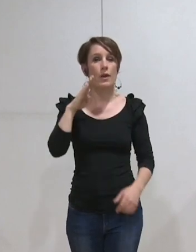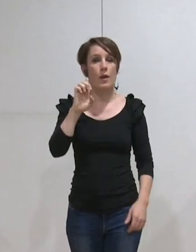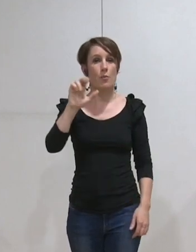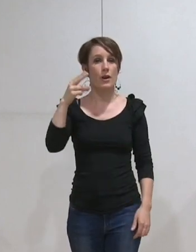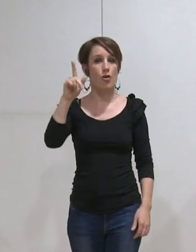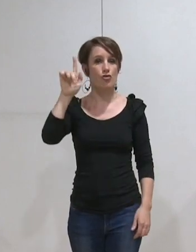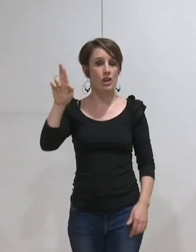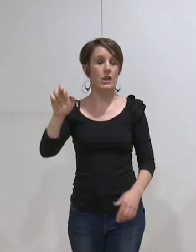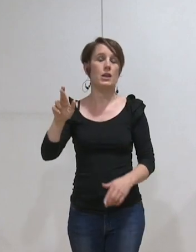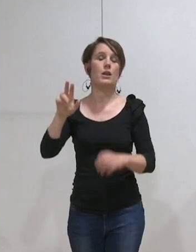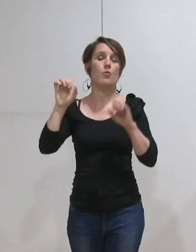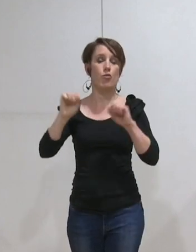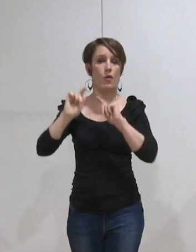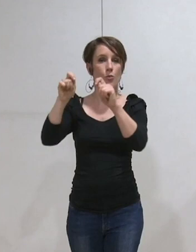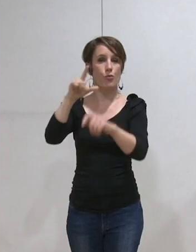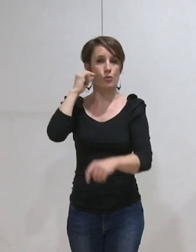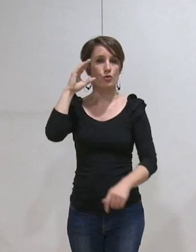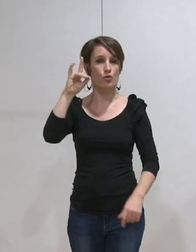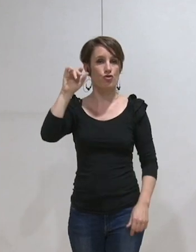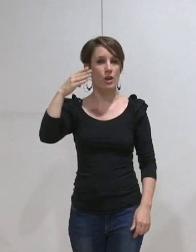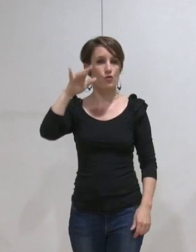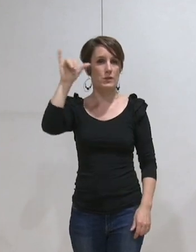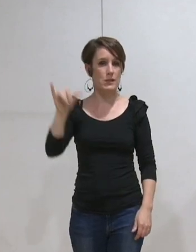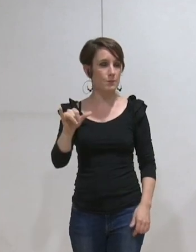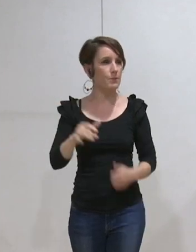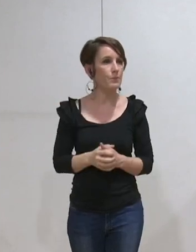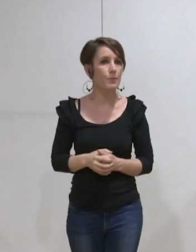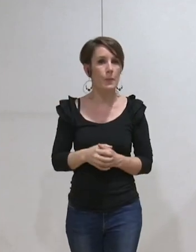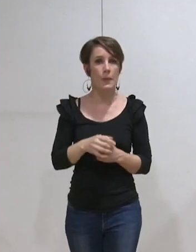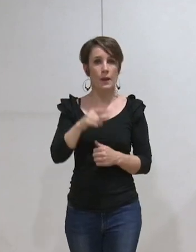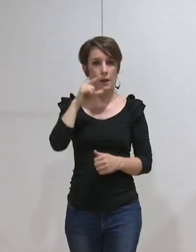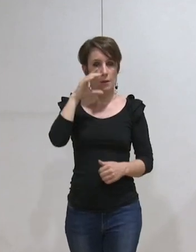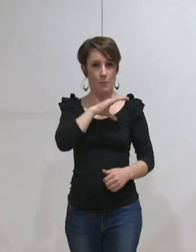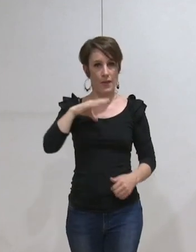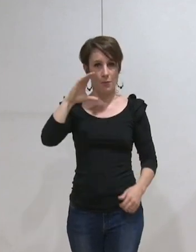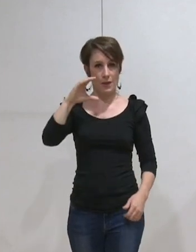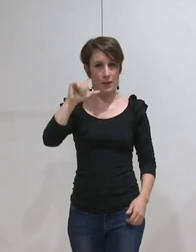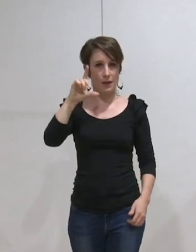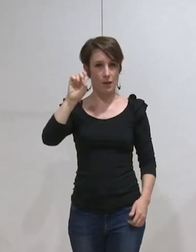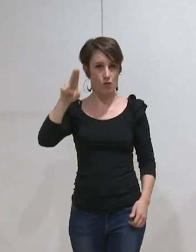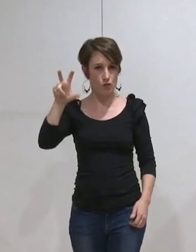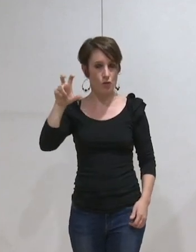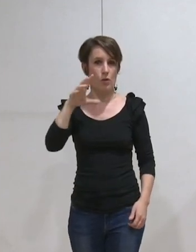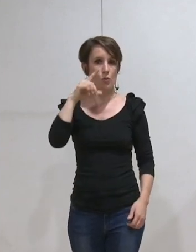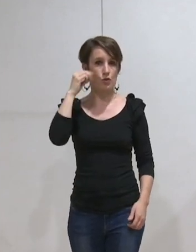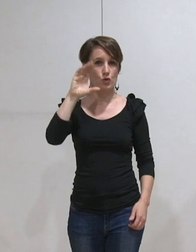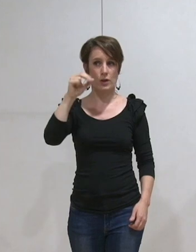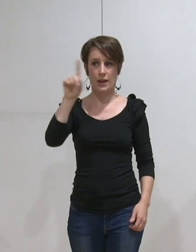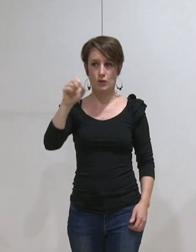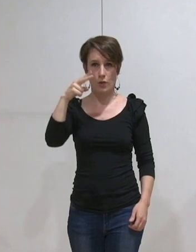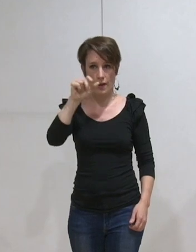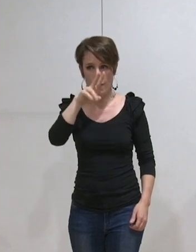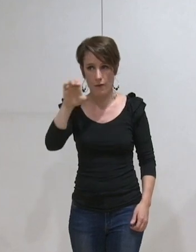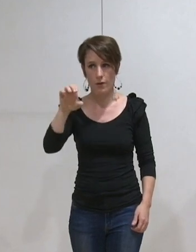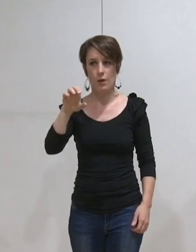PIR à Monsieur chamiou Bernadette Richard mathieuip